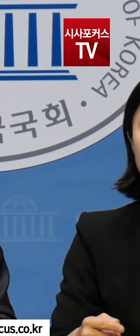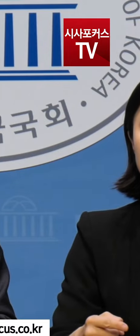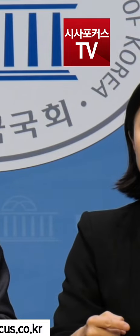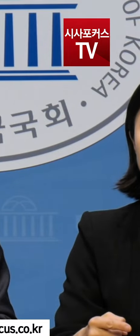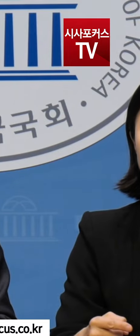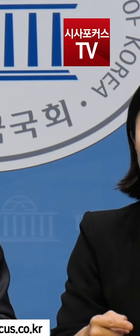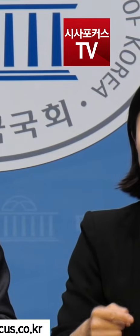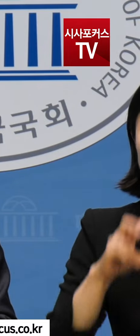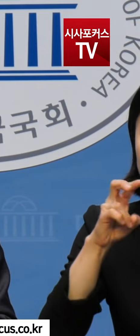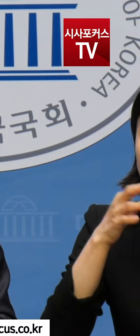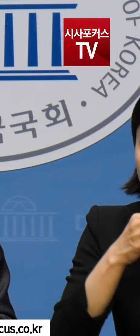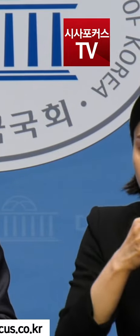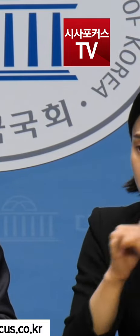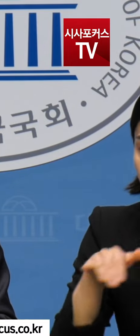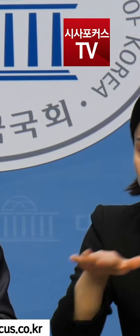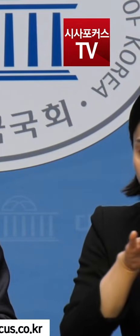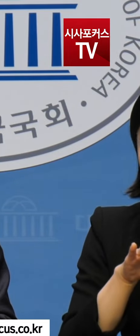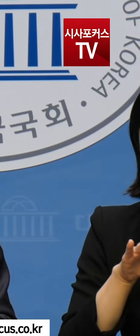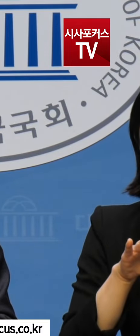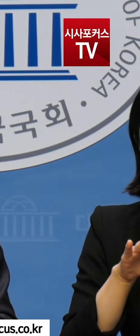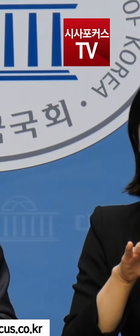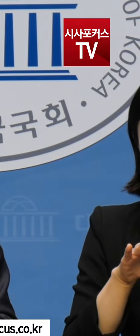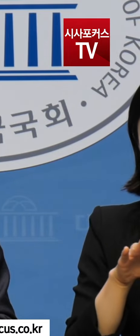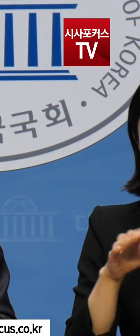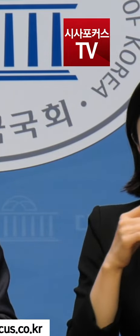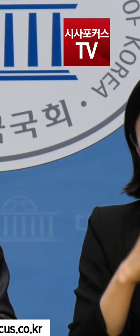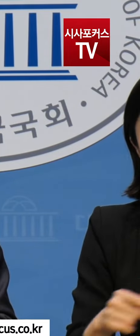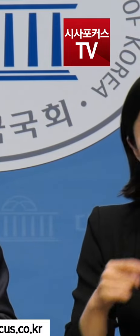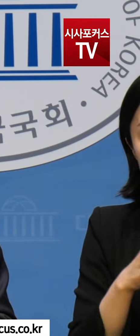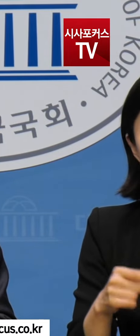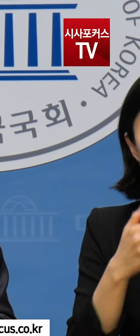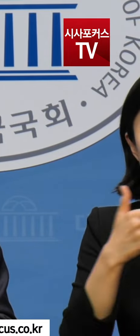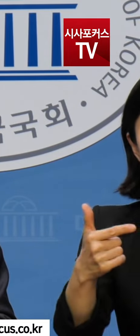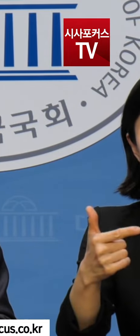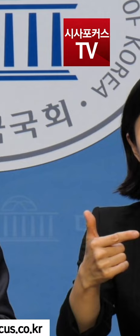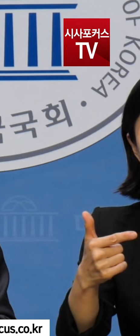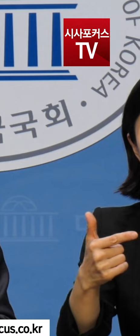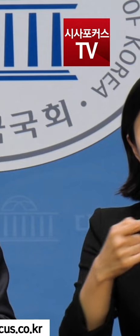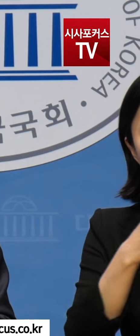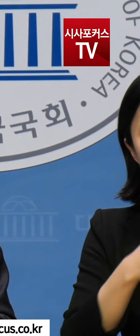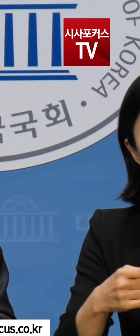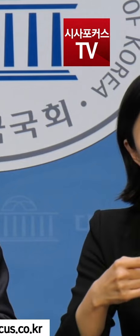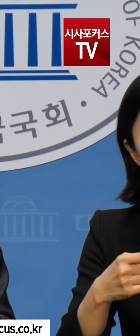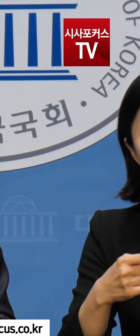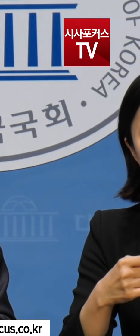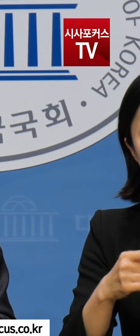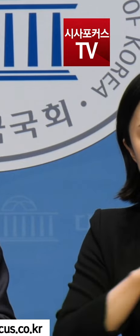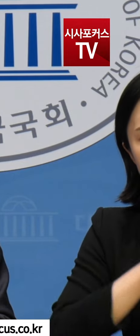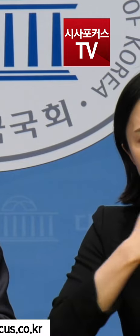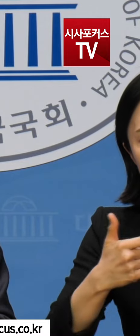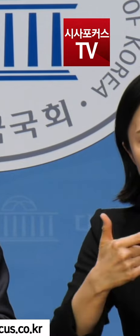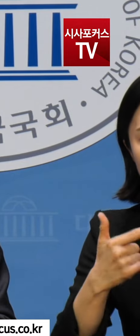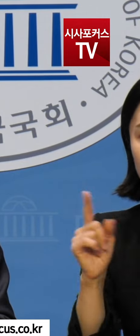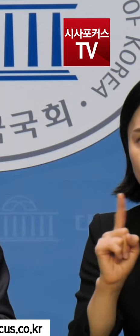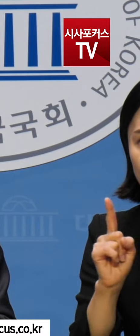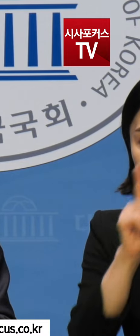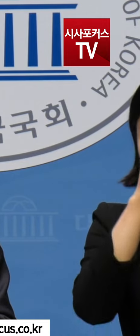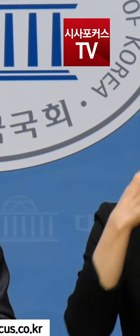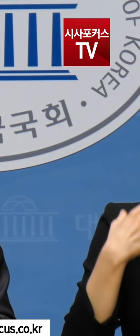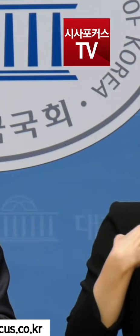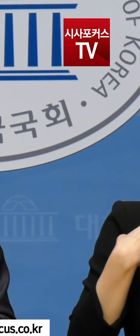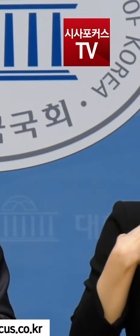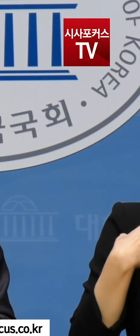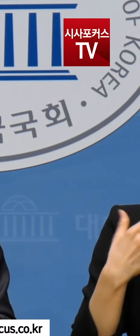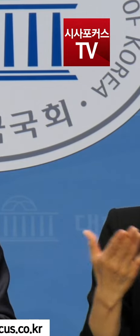연결된 분들은 큰 손해를 입었습니다. 그 중에서도 가장 직접적인 피해를 입으신 분들은 정부와 조달 계약을 통해서